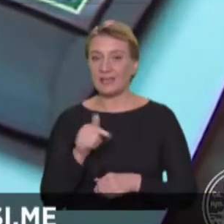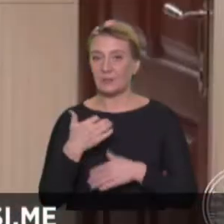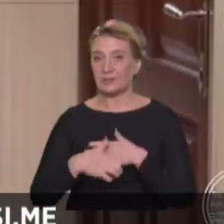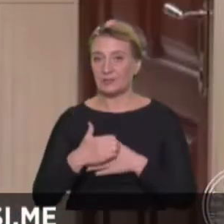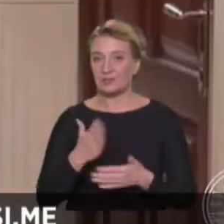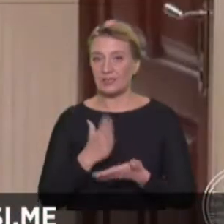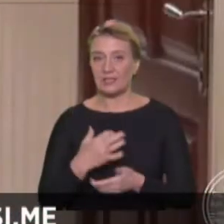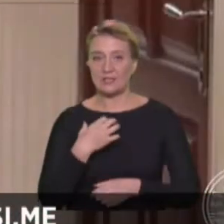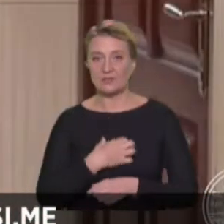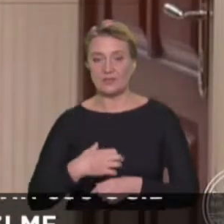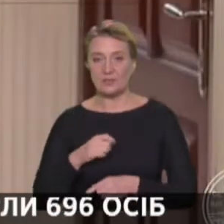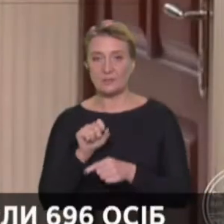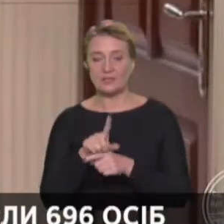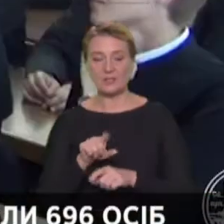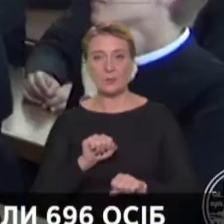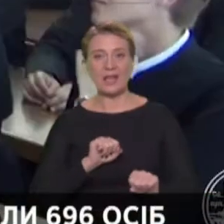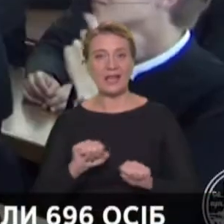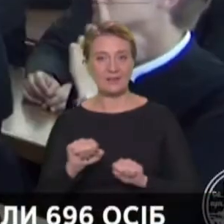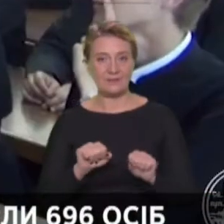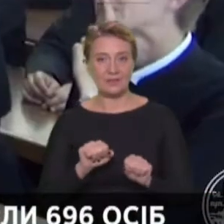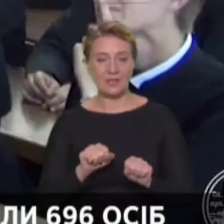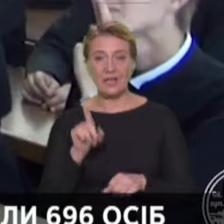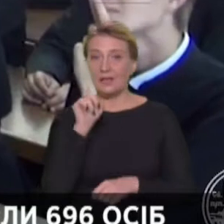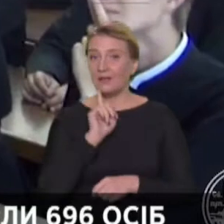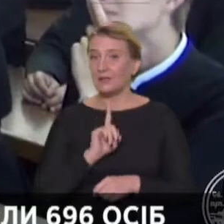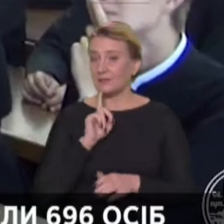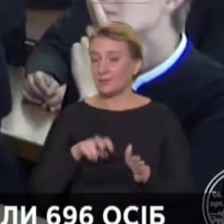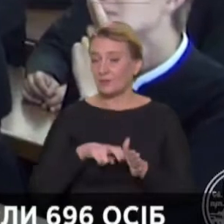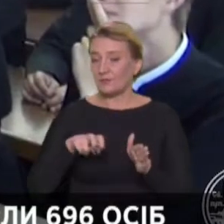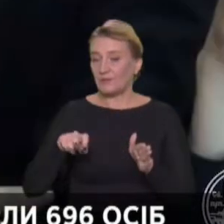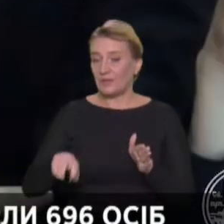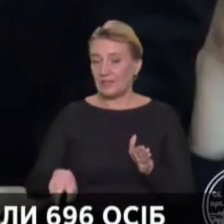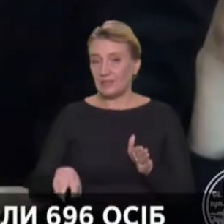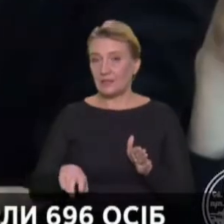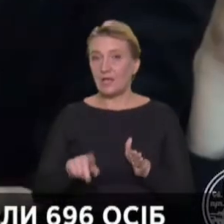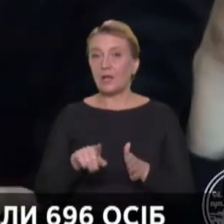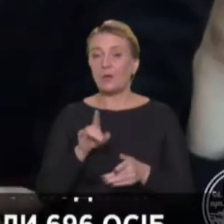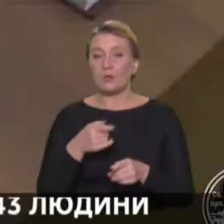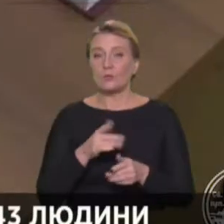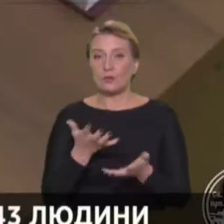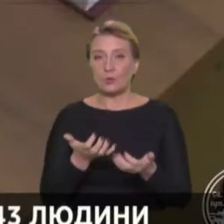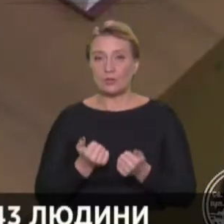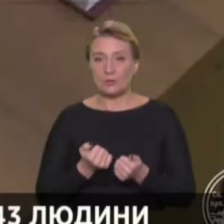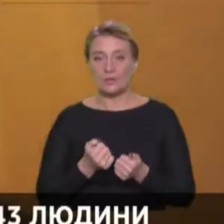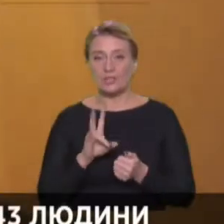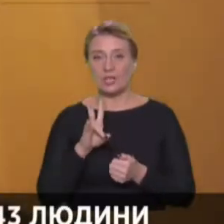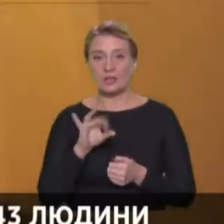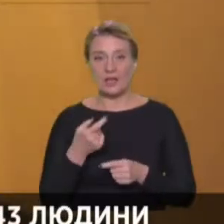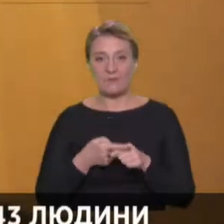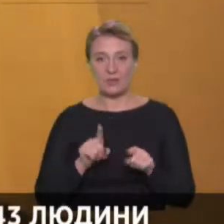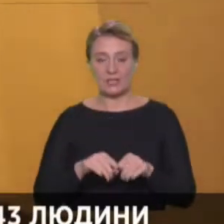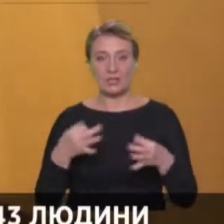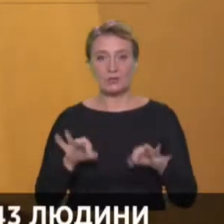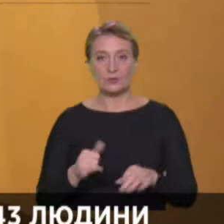важливим завданням керівництва. Навіть тимчасово вийти за межі закладу студент може, лише отримавши на це дозвіл. Тому в